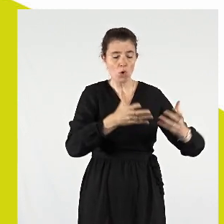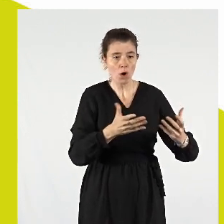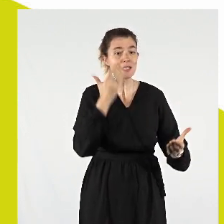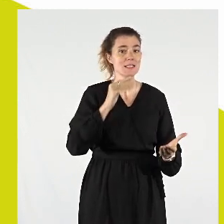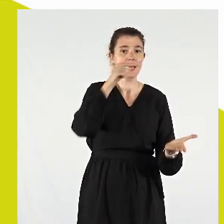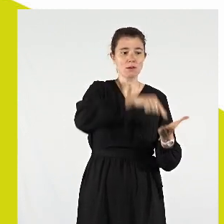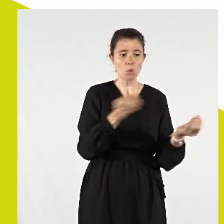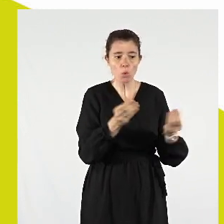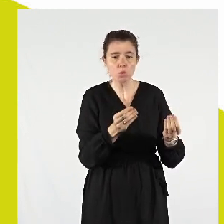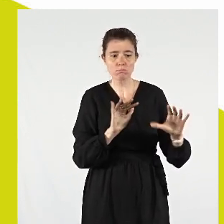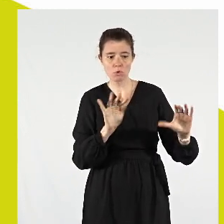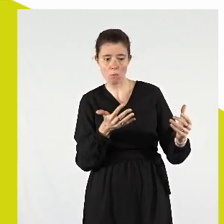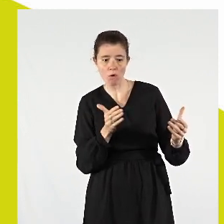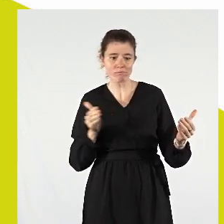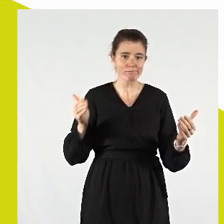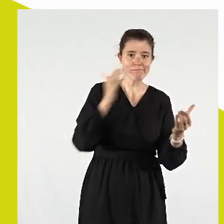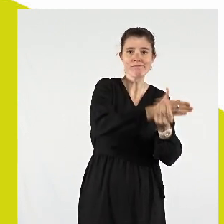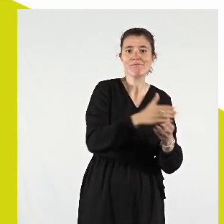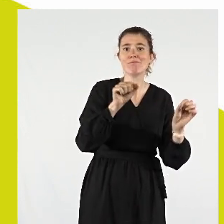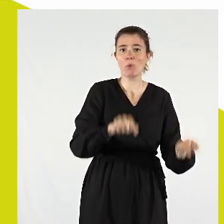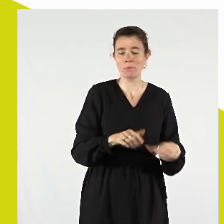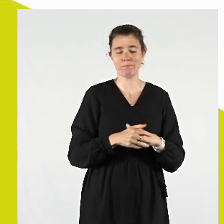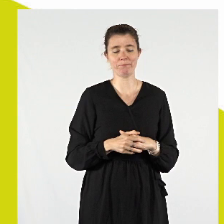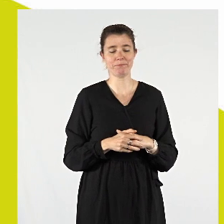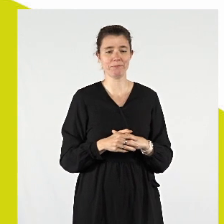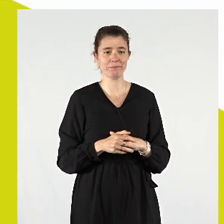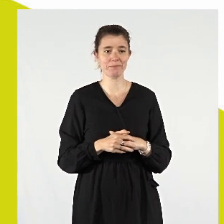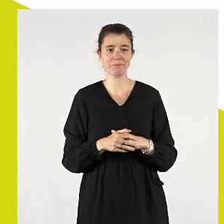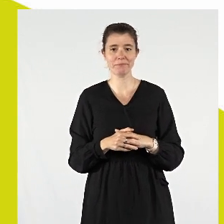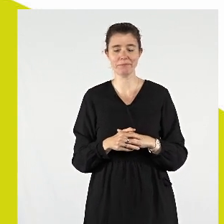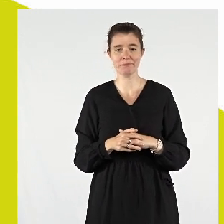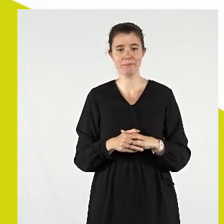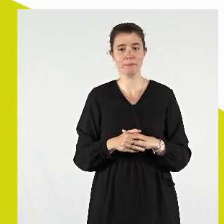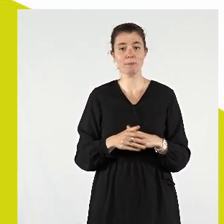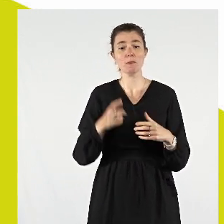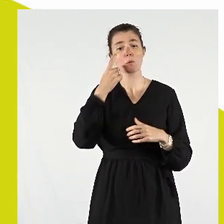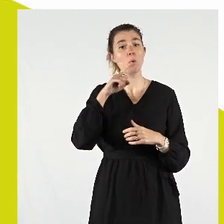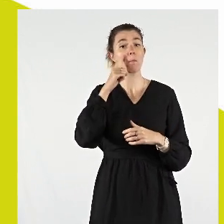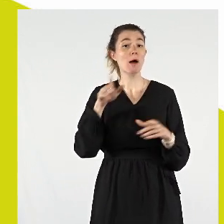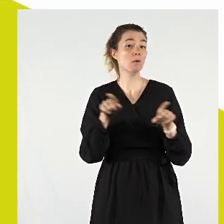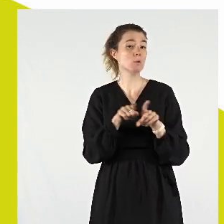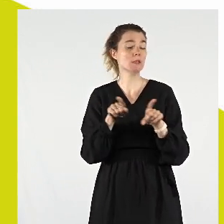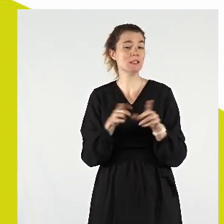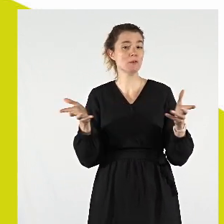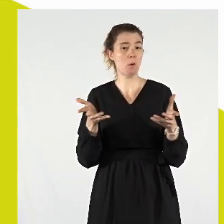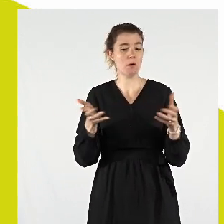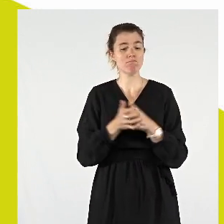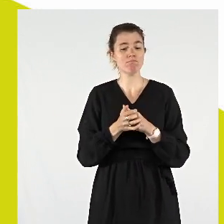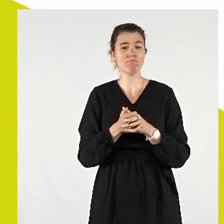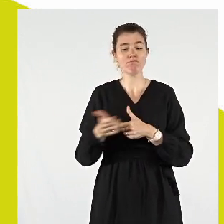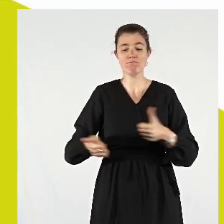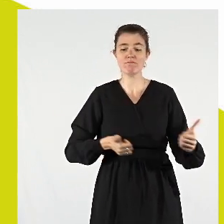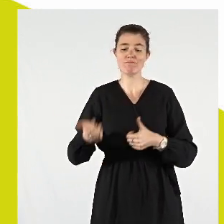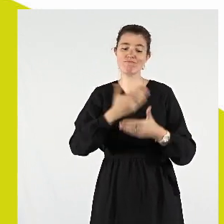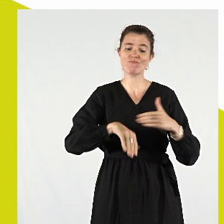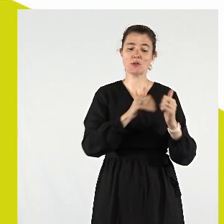qui il faut commencer. On voit aussi qu'autour des services à domicile,